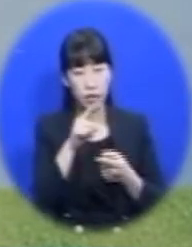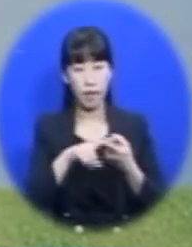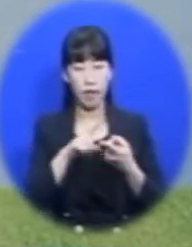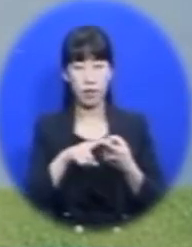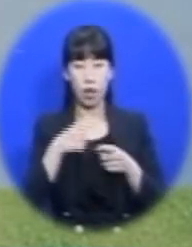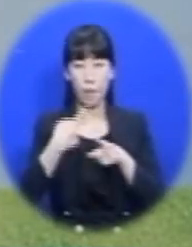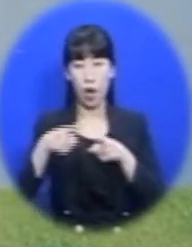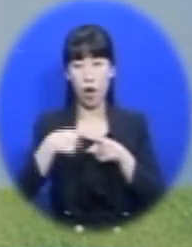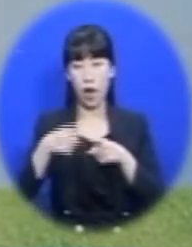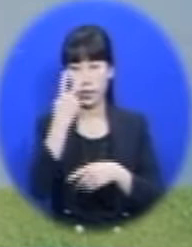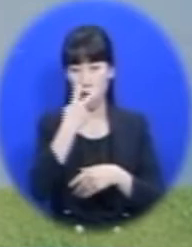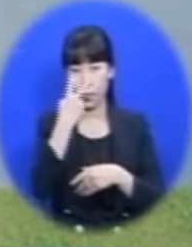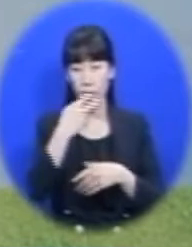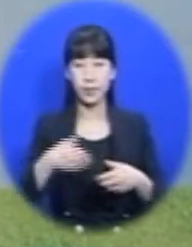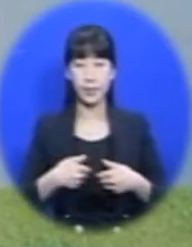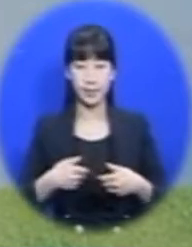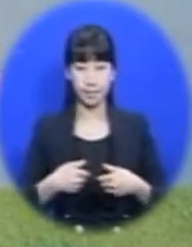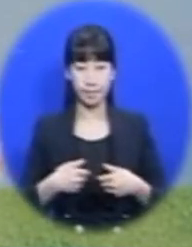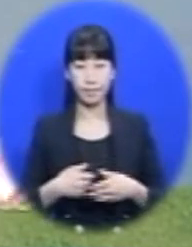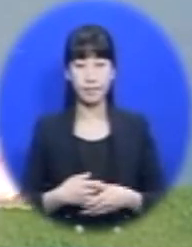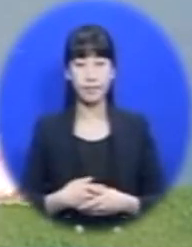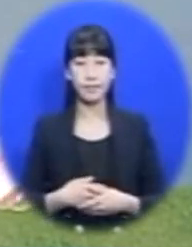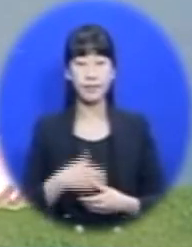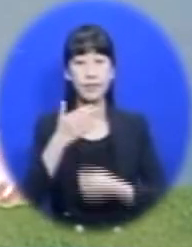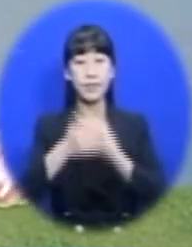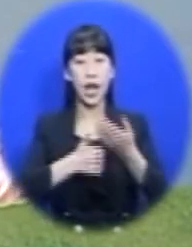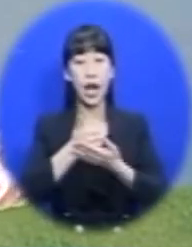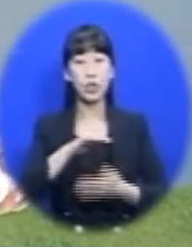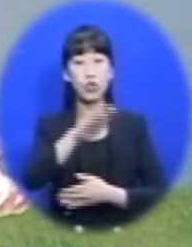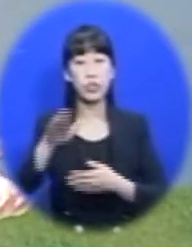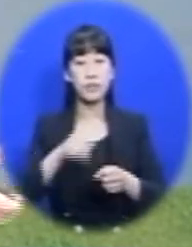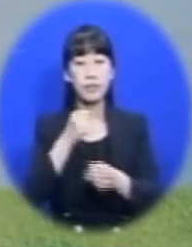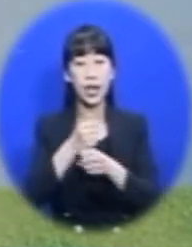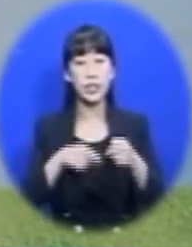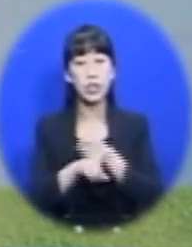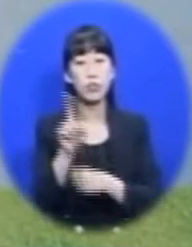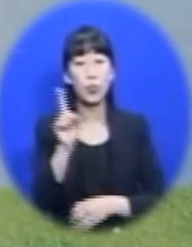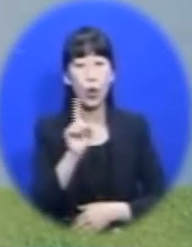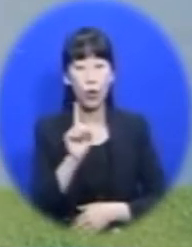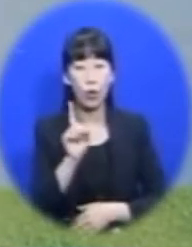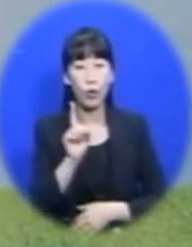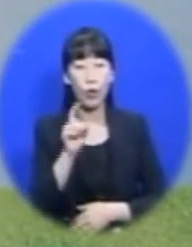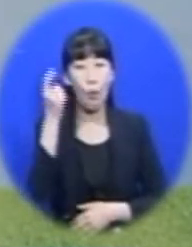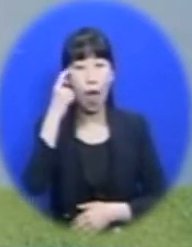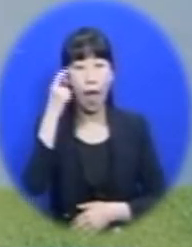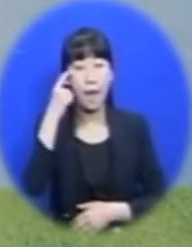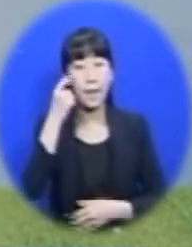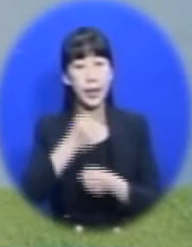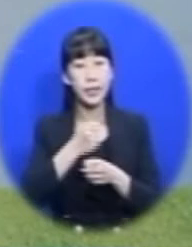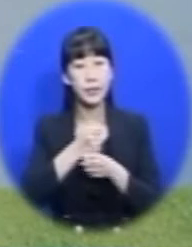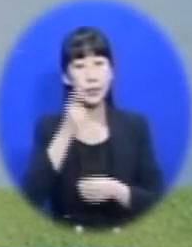봐야 됩니다. 하나님이 우리를 왜 만드셨을까요? 하나님은 도대체 우리를 왜